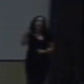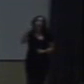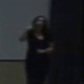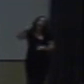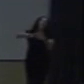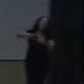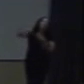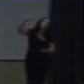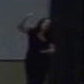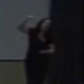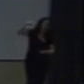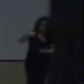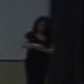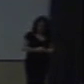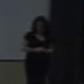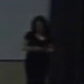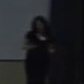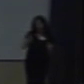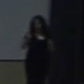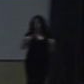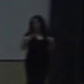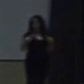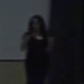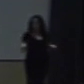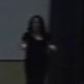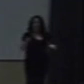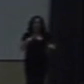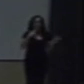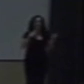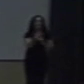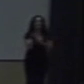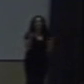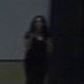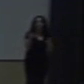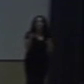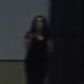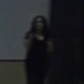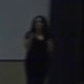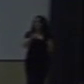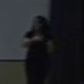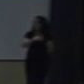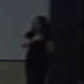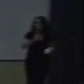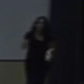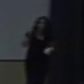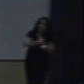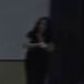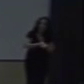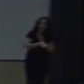Però bé, farem una mica de resposta a això i jo crec que tornaré un pèl